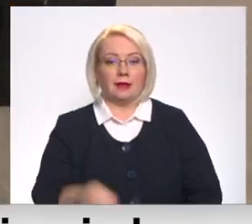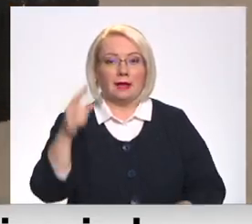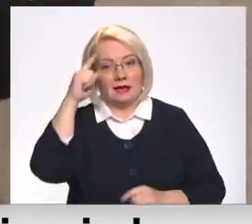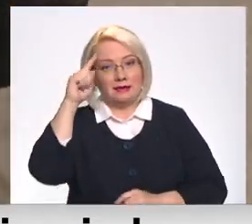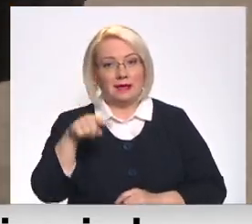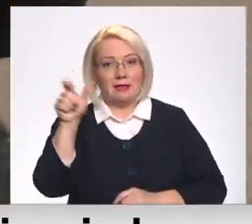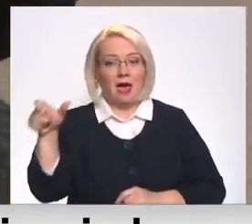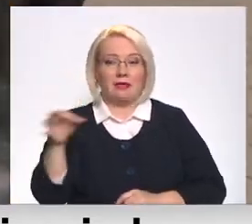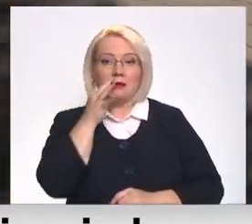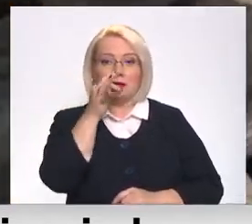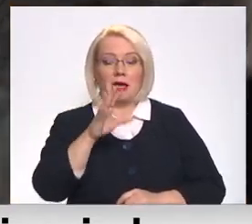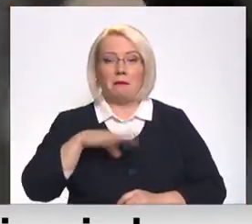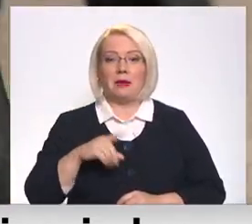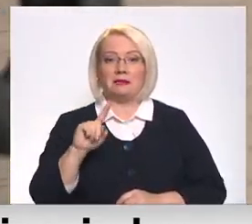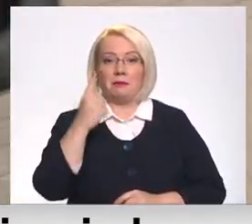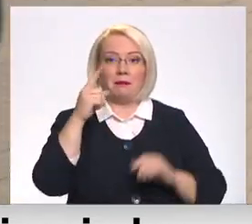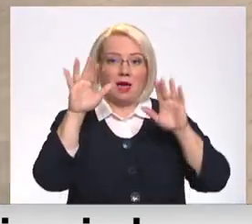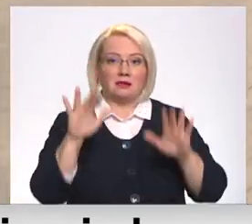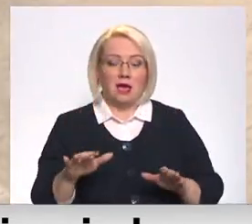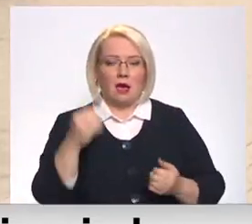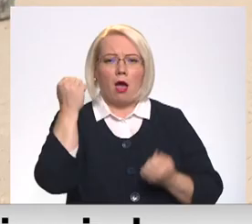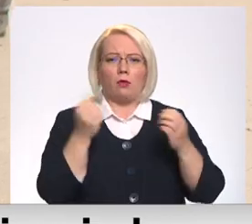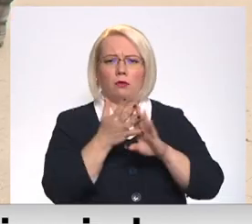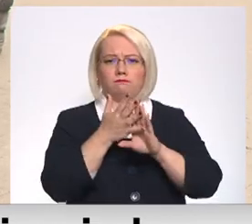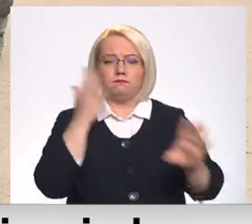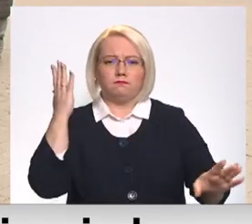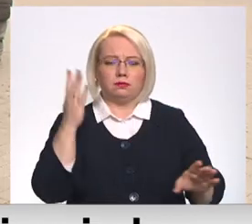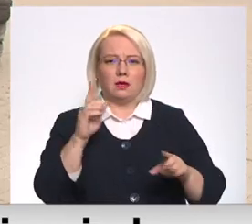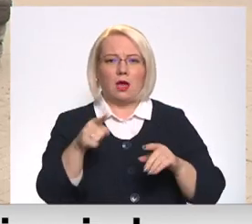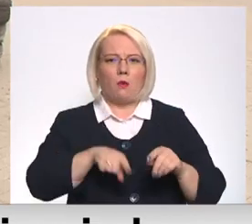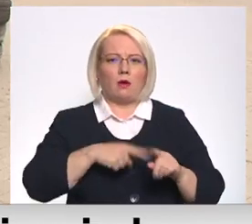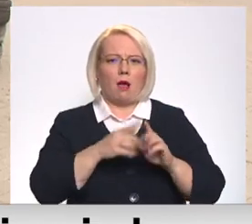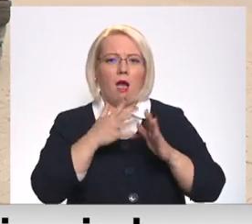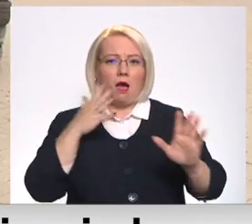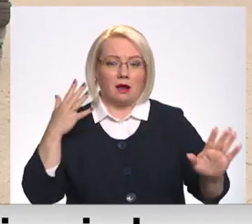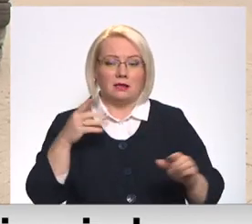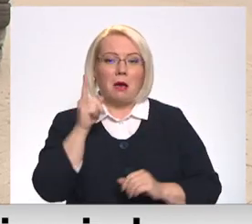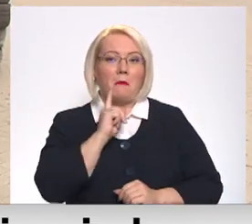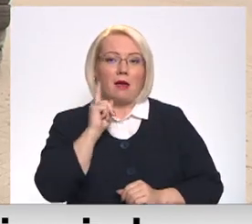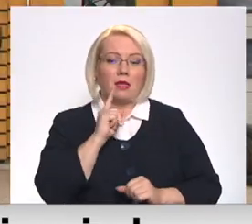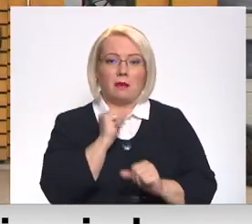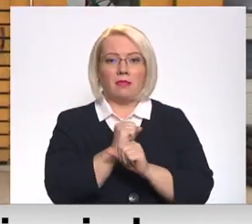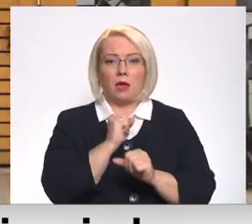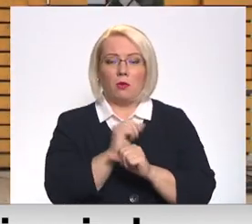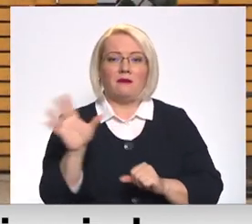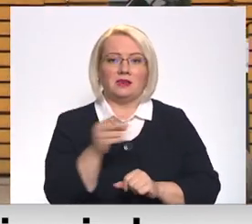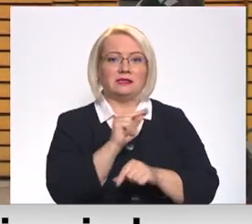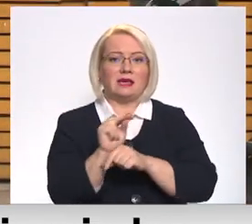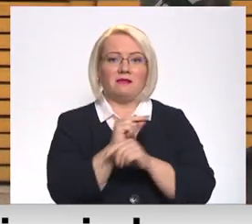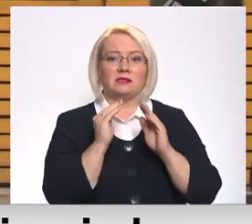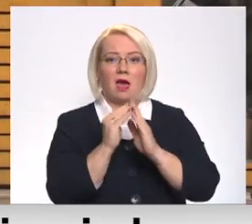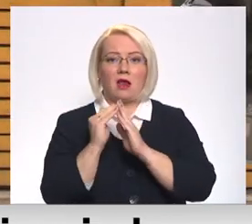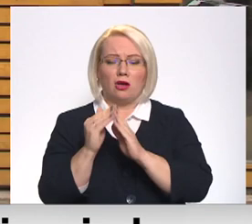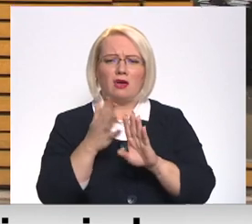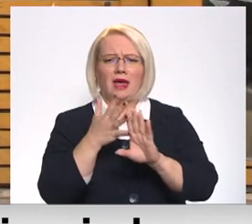Zinātājs saka, ka parasti pēc pirmā sniega šeit autorindas stiepjas ārpus servis teritorijas. Pagaidām, gan darbojoties visām servis garāžām, rindas